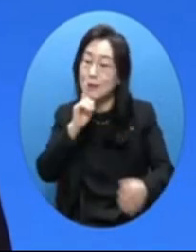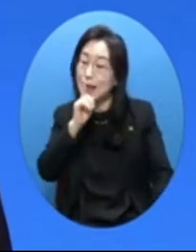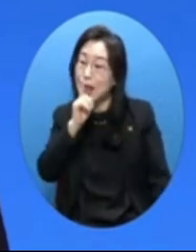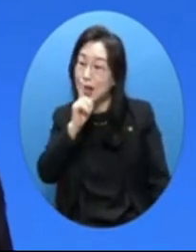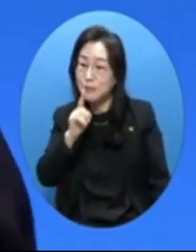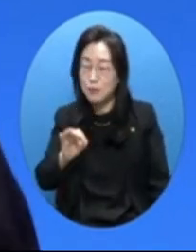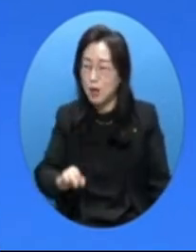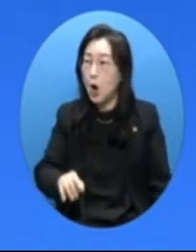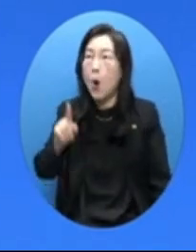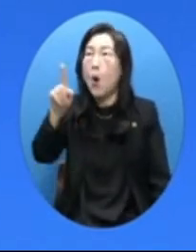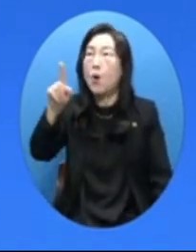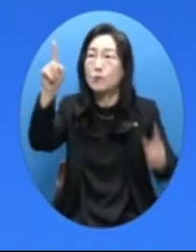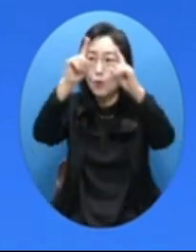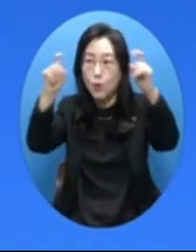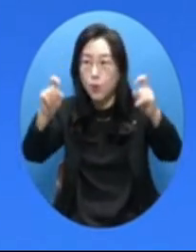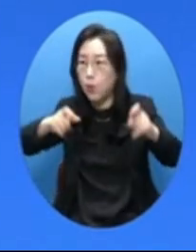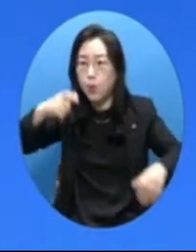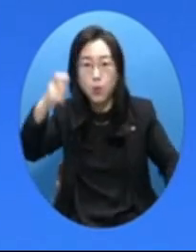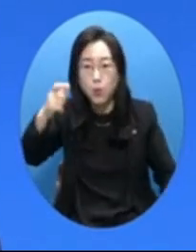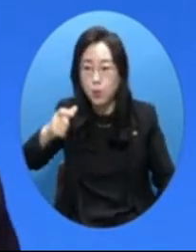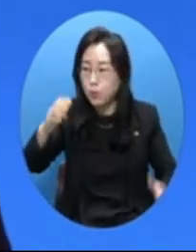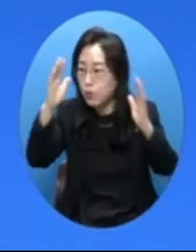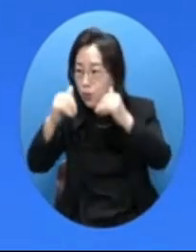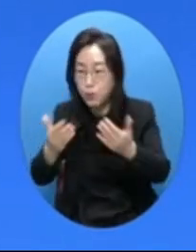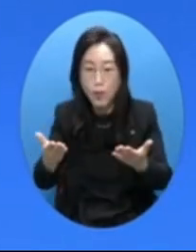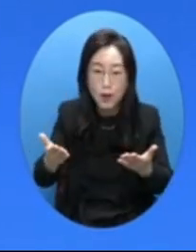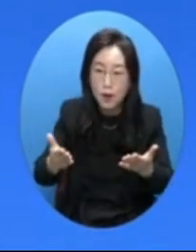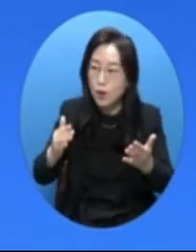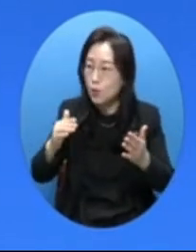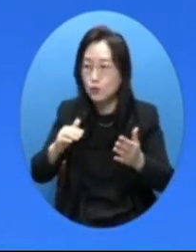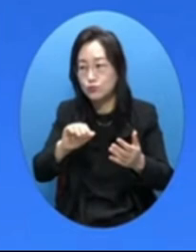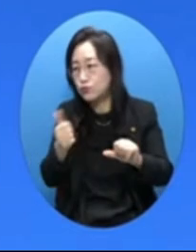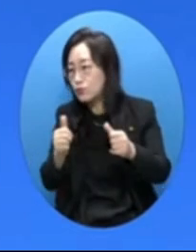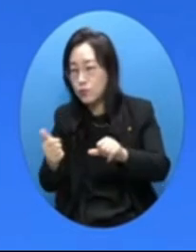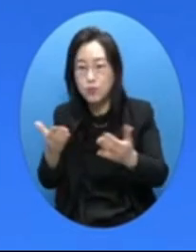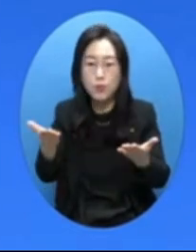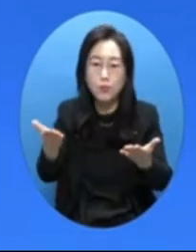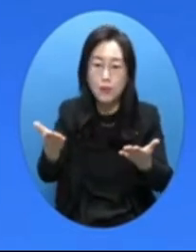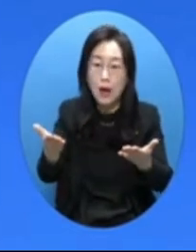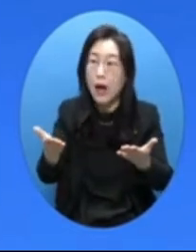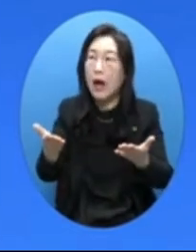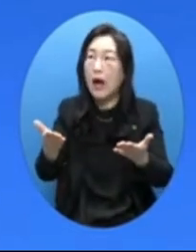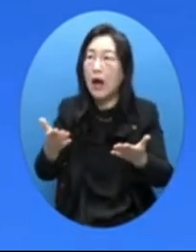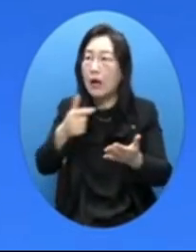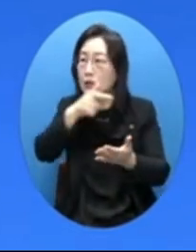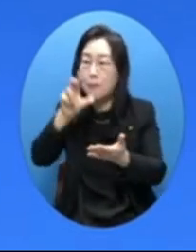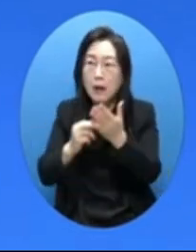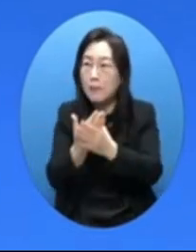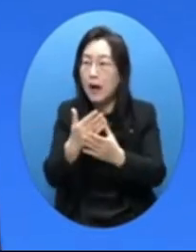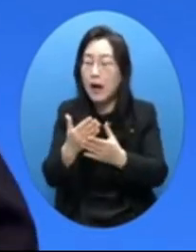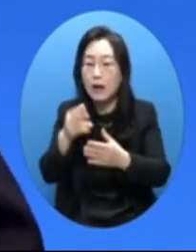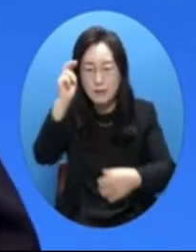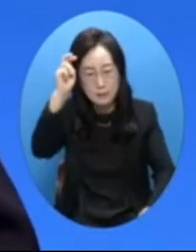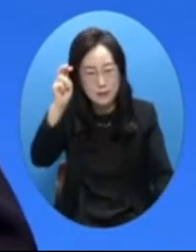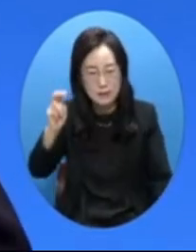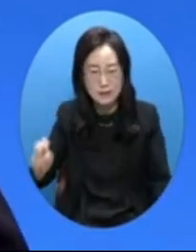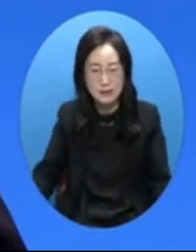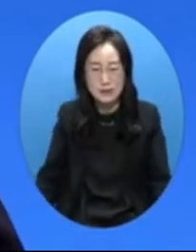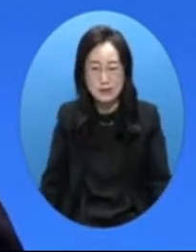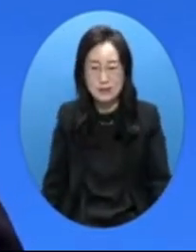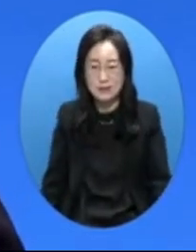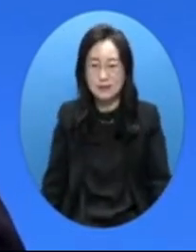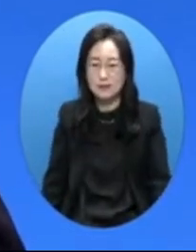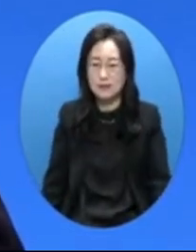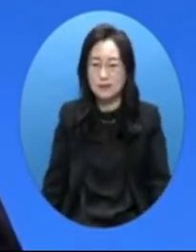열었더라면이 손을 우리가 어떻게 무너뜨리나 아이고 우린 다 끝났네 워메 큰일 났네 아마 이러고 돌아왔을 것입니다